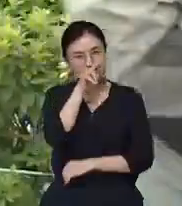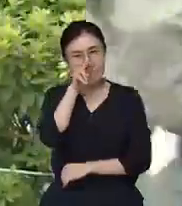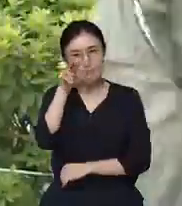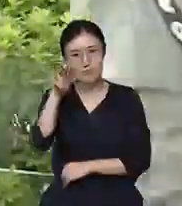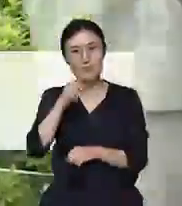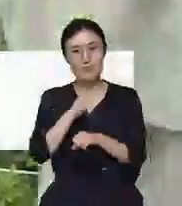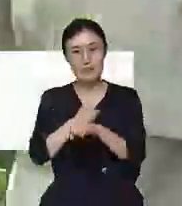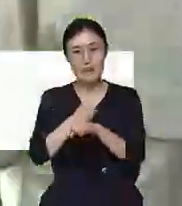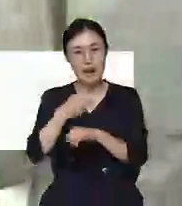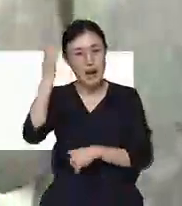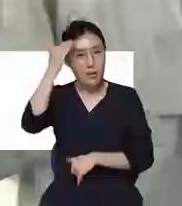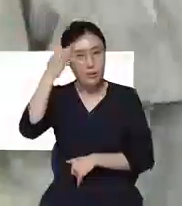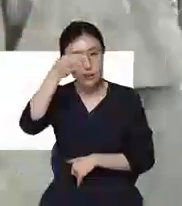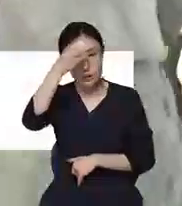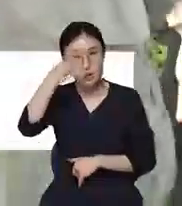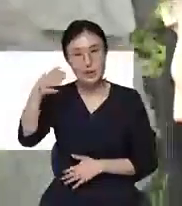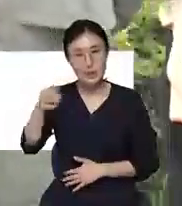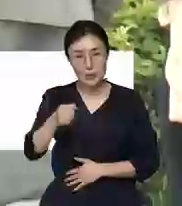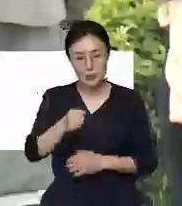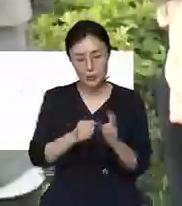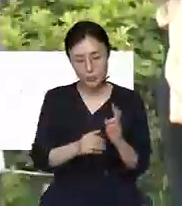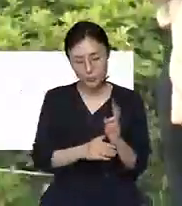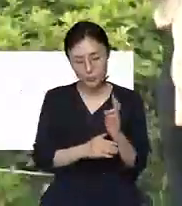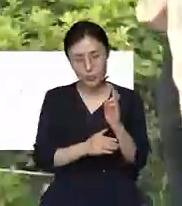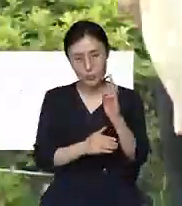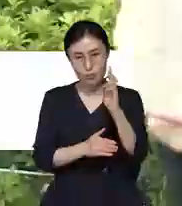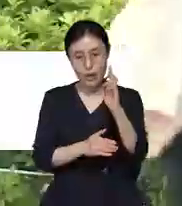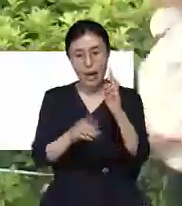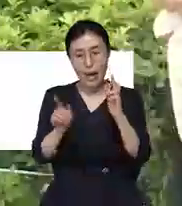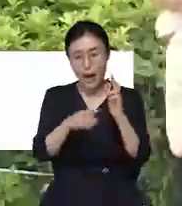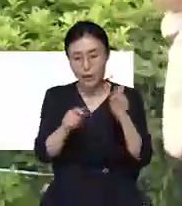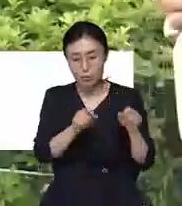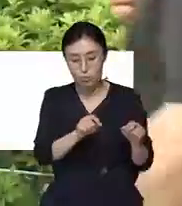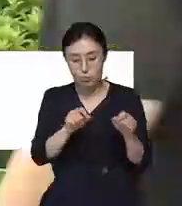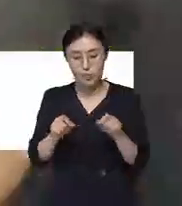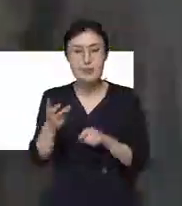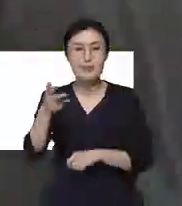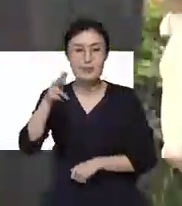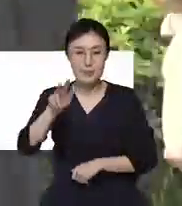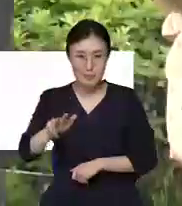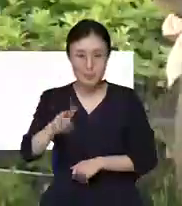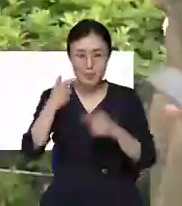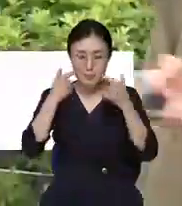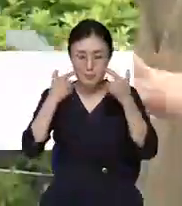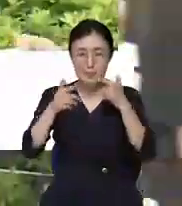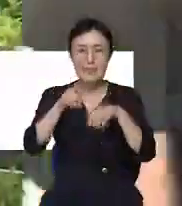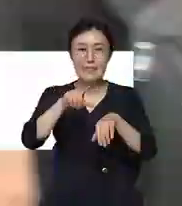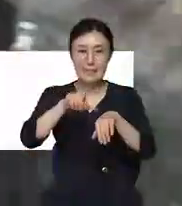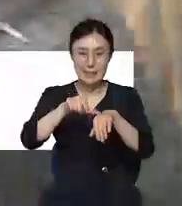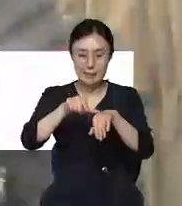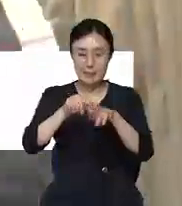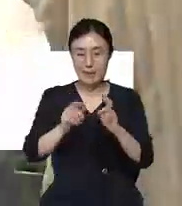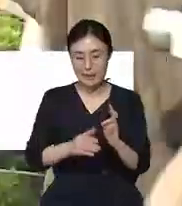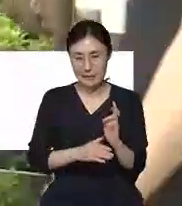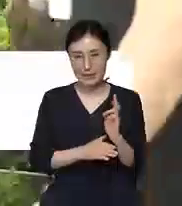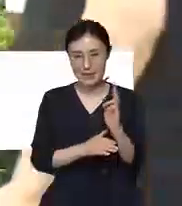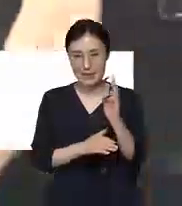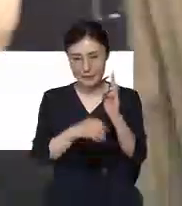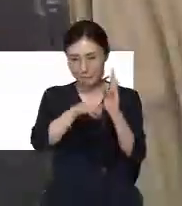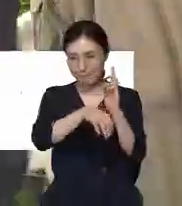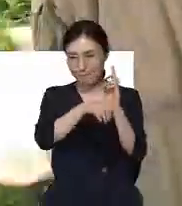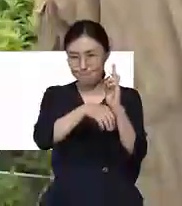순 우리나라 기술로만 발사가 됐고 뭐 하루 연기가 되었지만 정확한 시간에 발사를